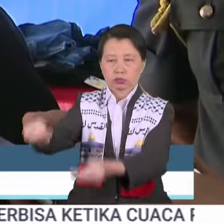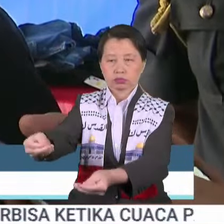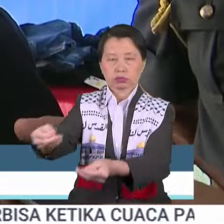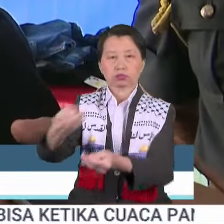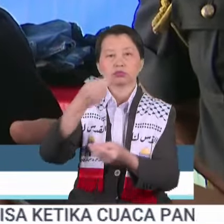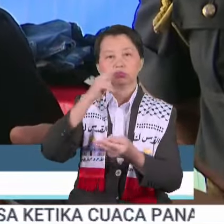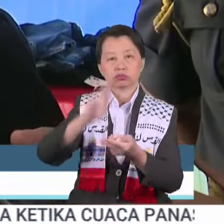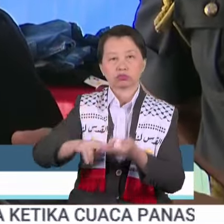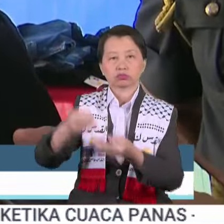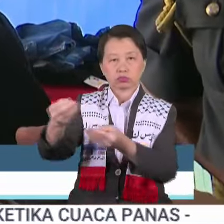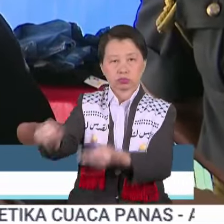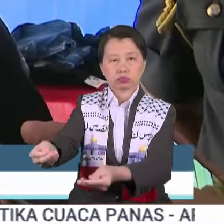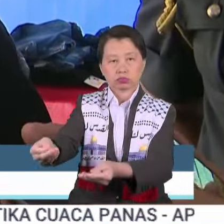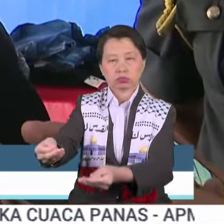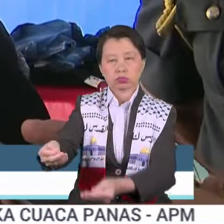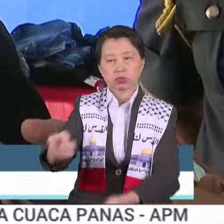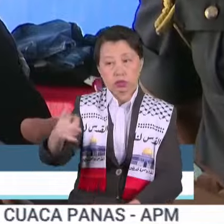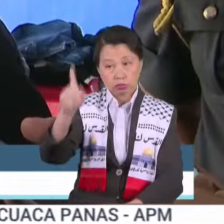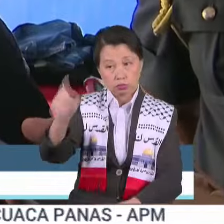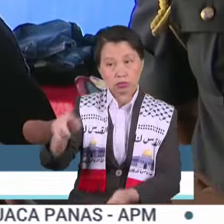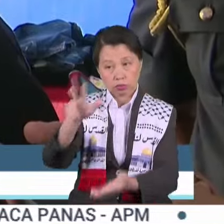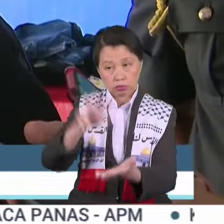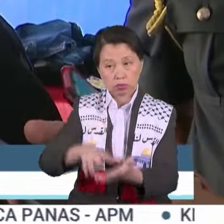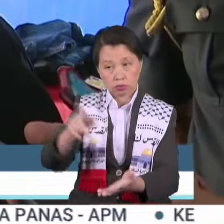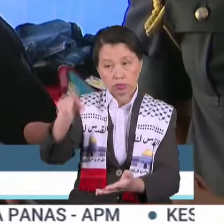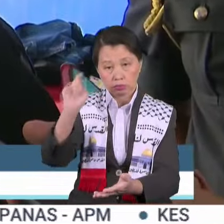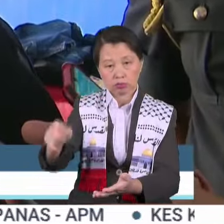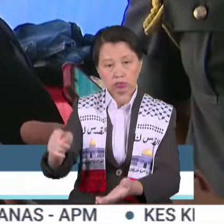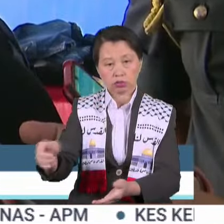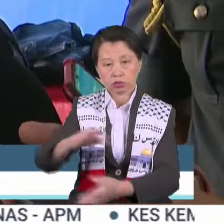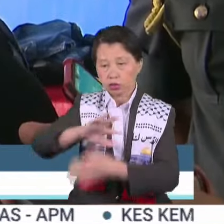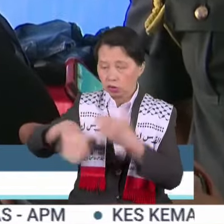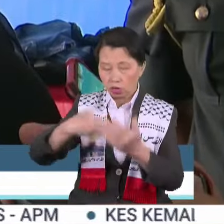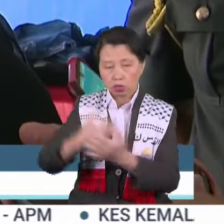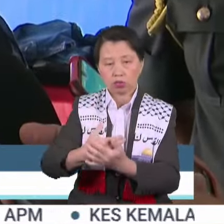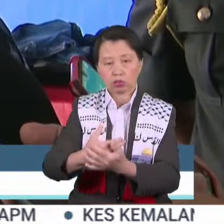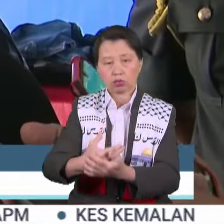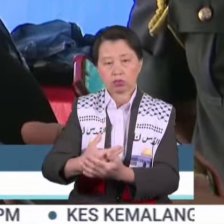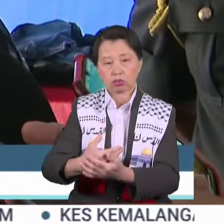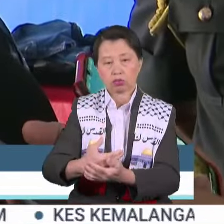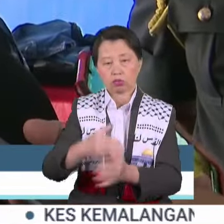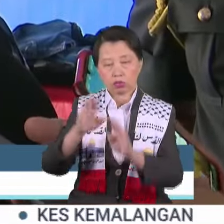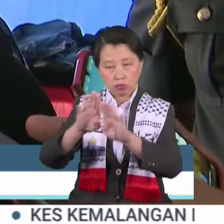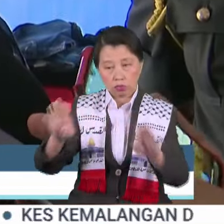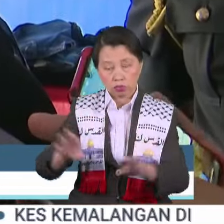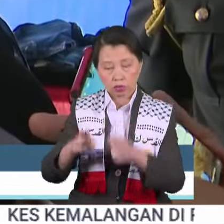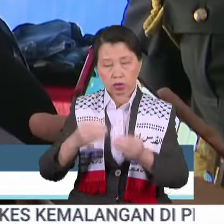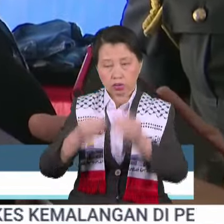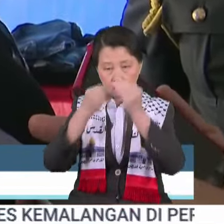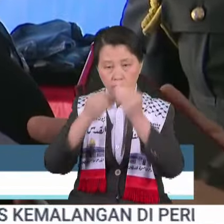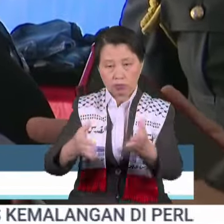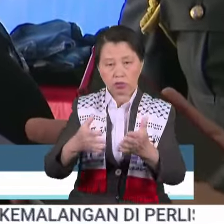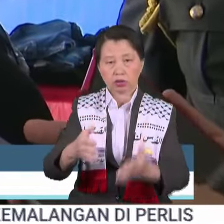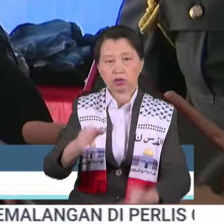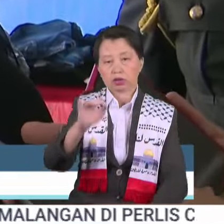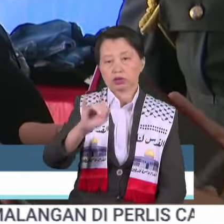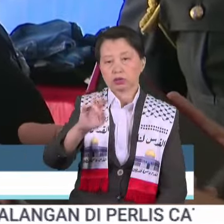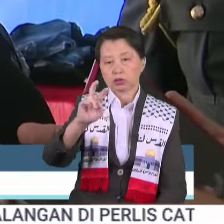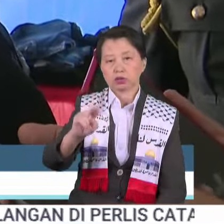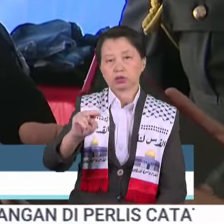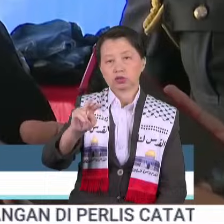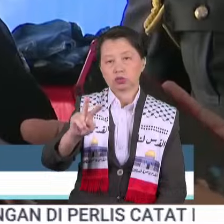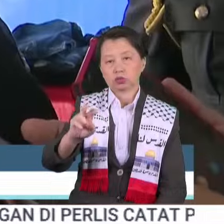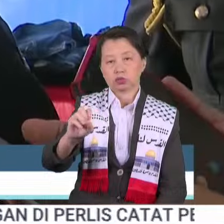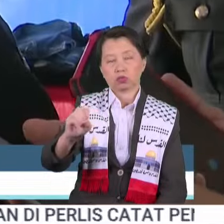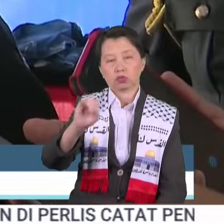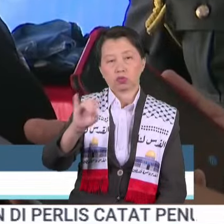bertulis, ya, di bawah ini maknanya diorang kena justify dan diorang kena kumpulkan semua segala borang-borang dan maklumat berkaitan invoice sepanjang maknanya